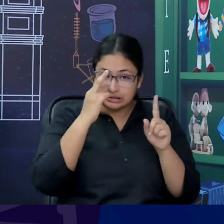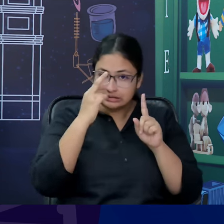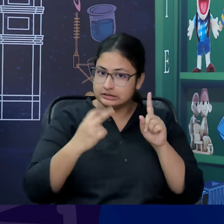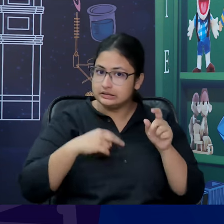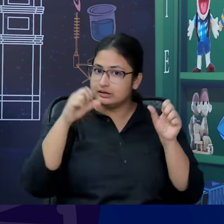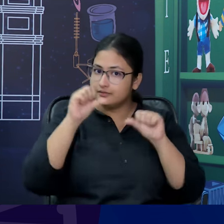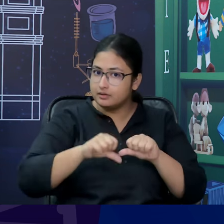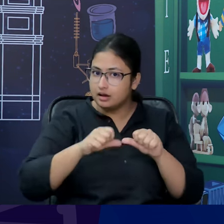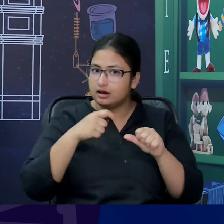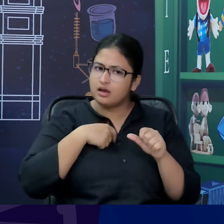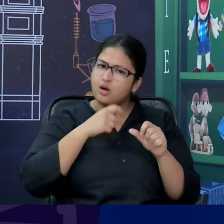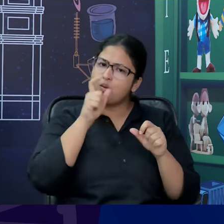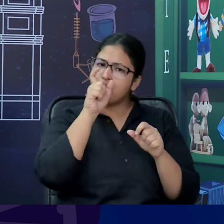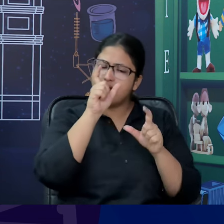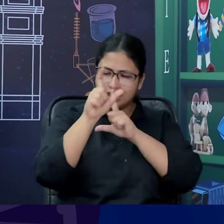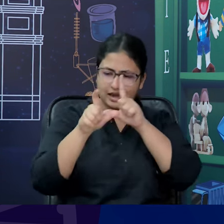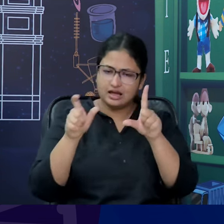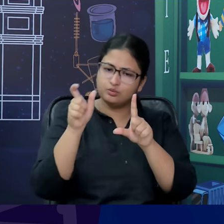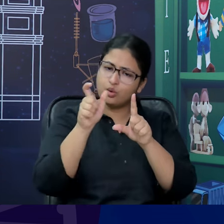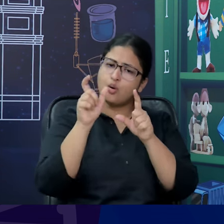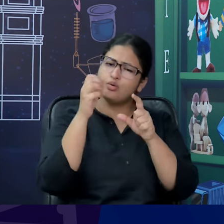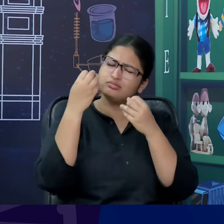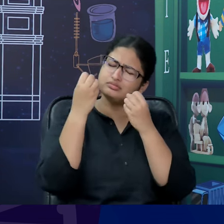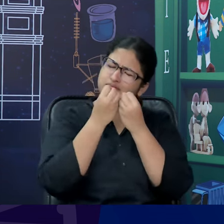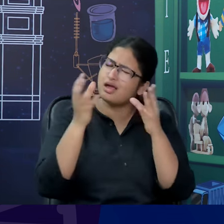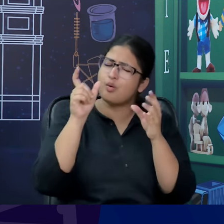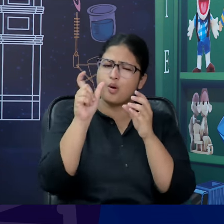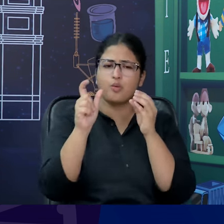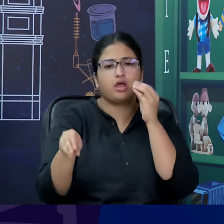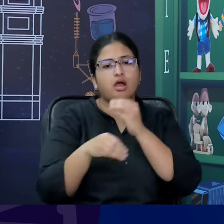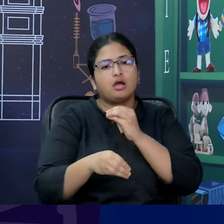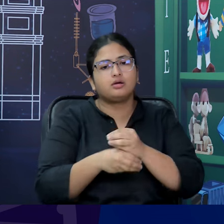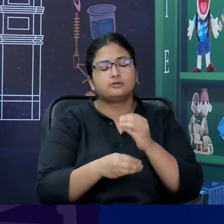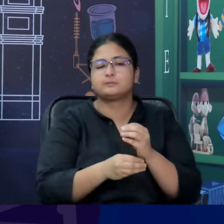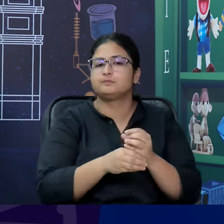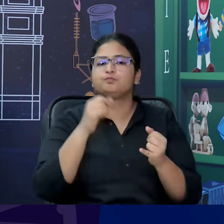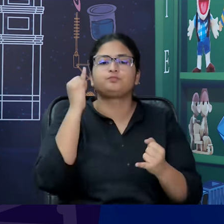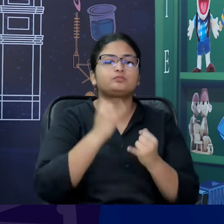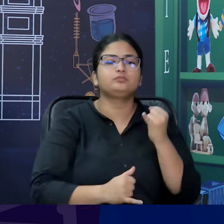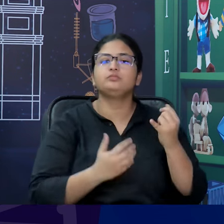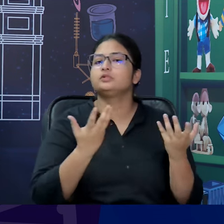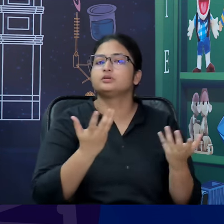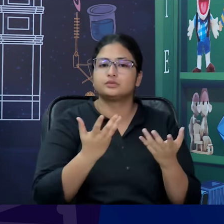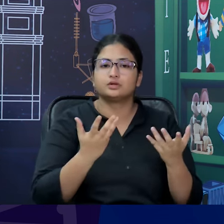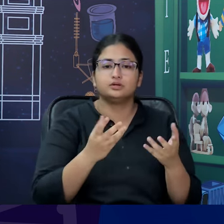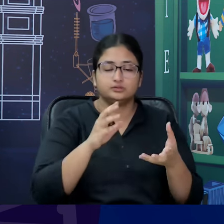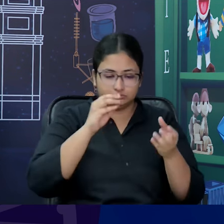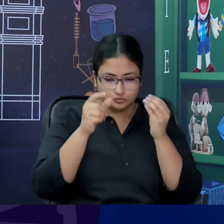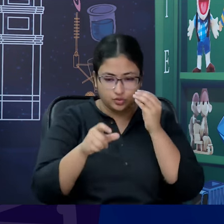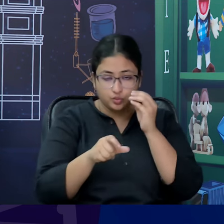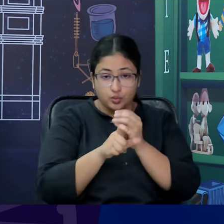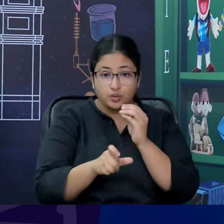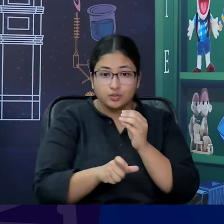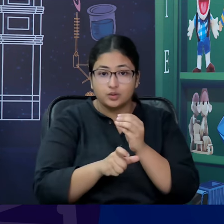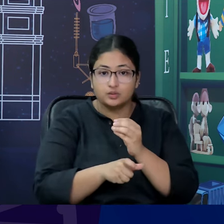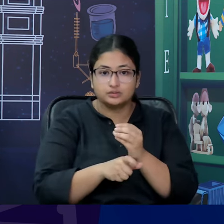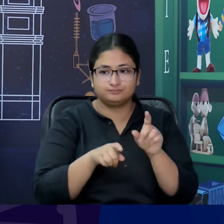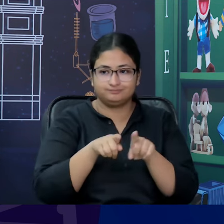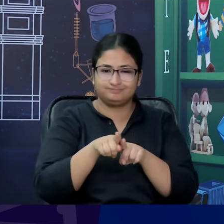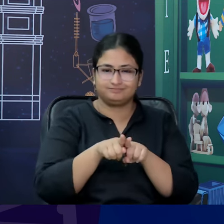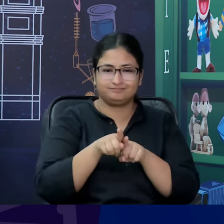पेज की तरह और कसता चला जाता है और अंत में यही होता है कि उसकी चूड़ी मर जाती यानी जिस तरह हम दीवार में कोई